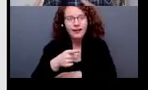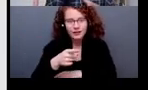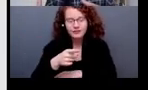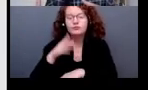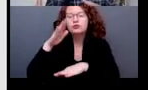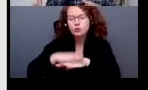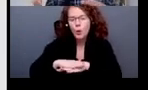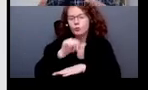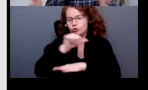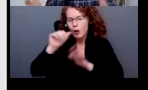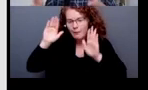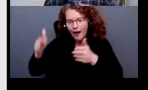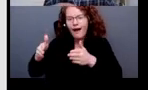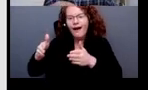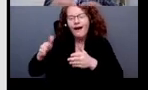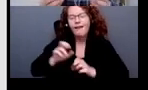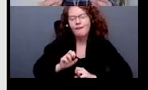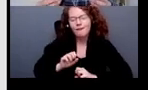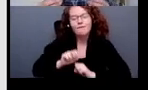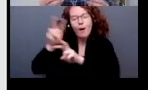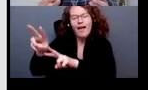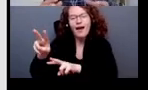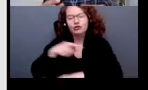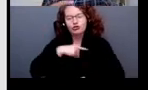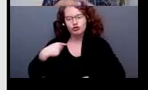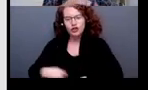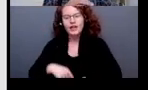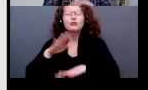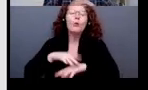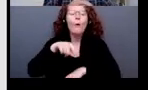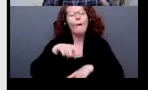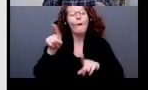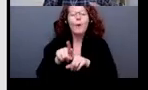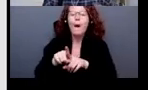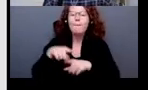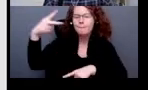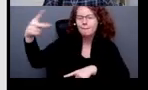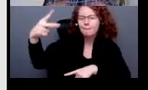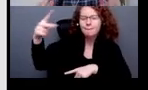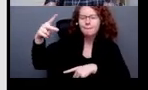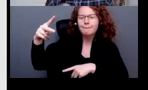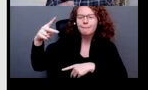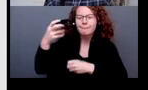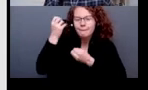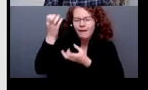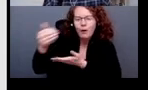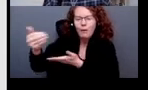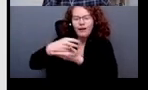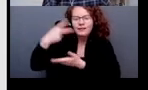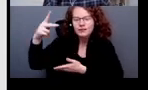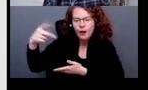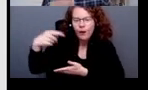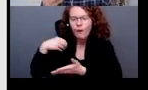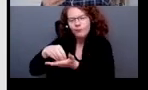de ce séjour en Chine, comme un objet, disons, carnet de voyage qui documentait le laps de temps passé sur ce